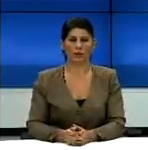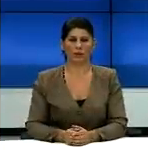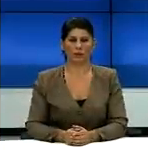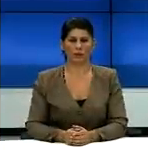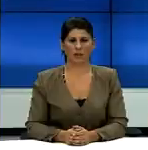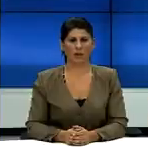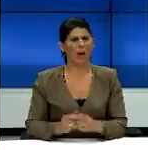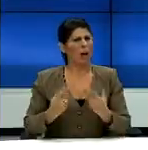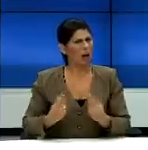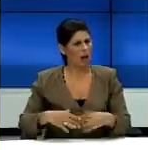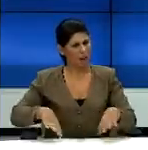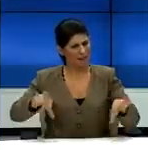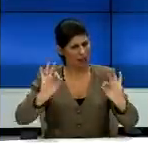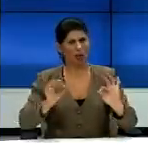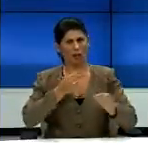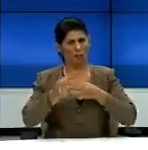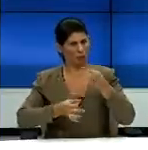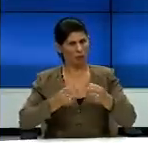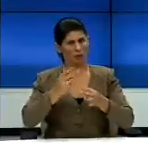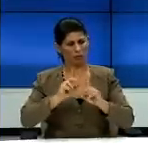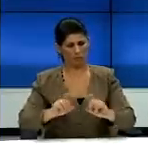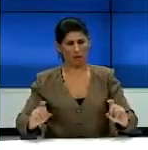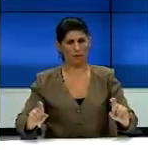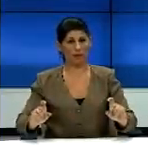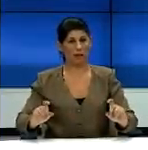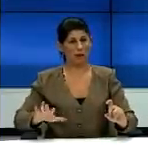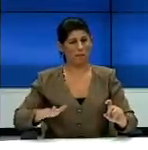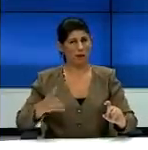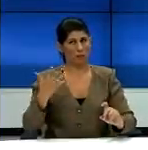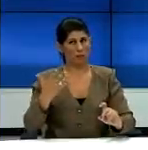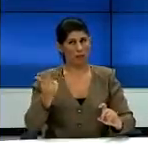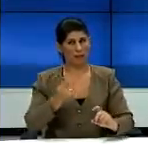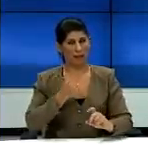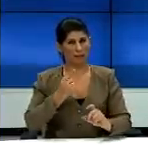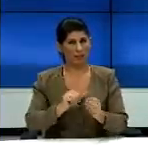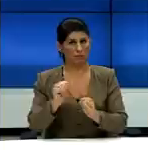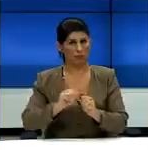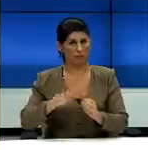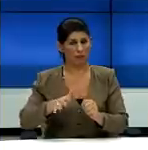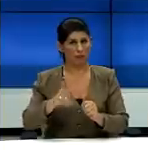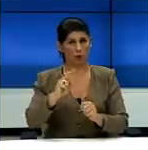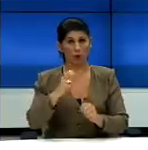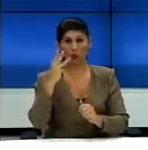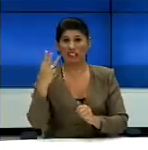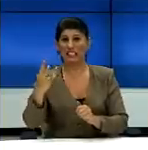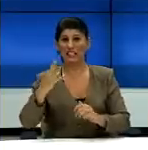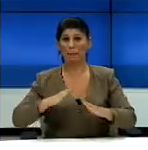Ας τα πάρουμε όμως τα πράγματα από την αρχή. Όταν πριν 5,5 περίπου μήνες, στις 23 Μαρτίου,